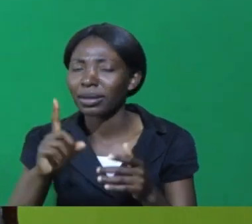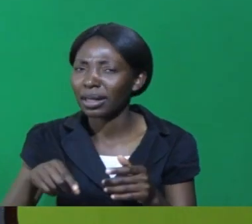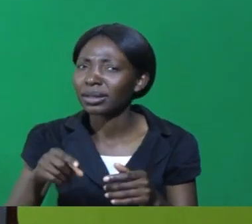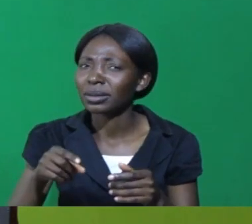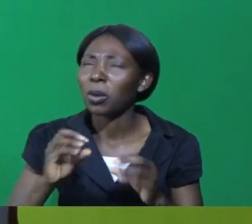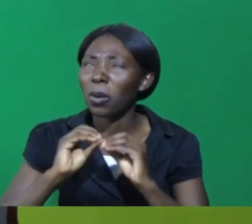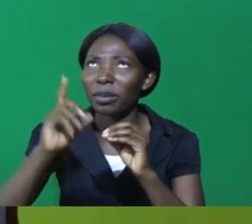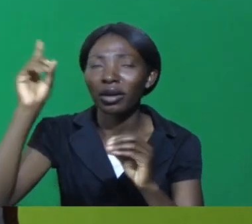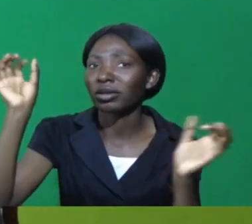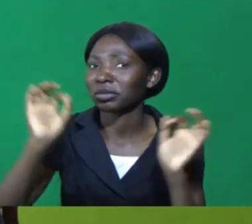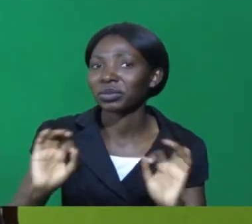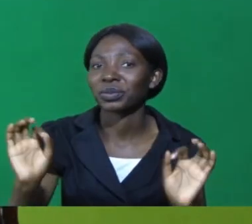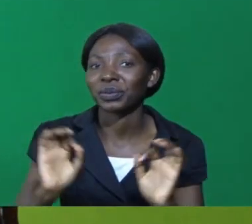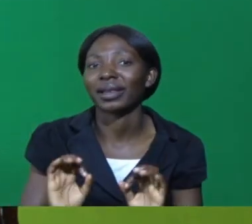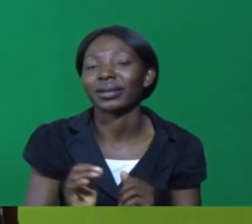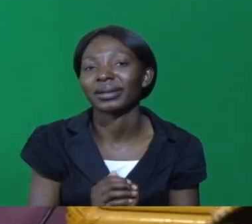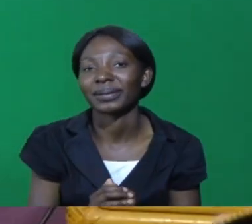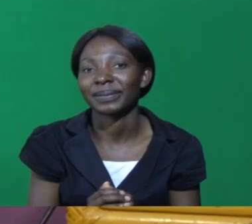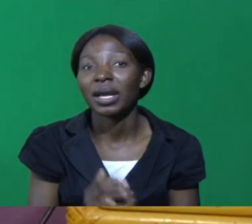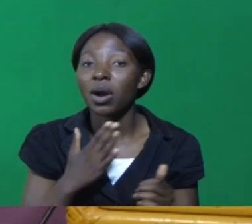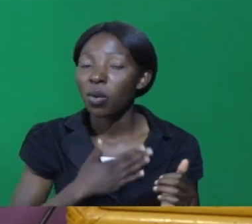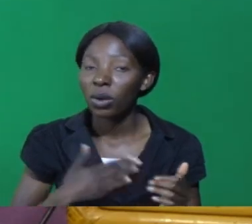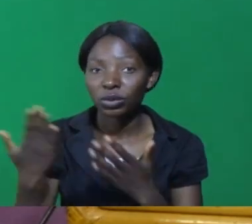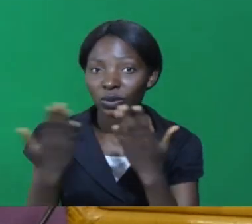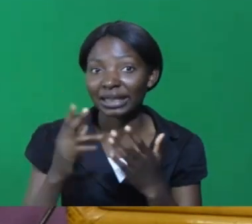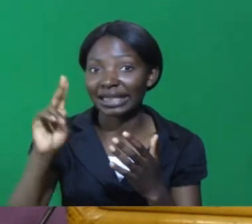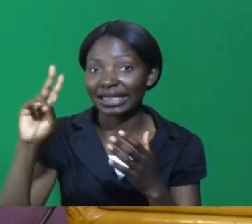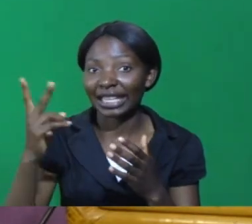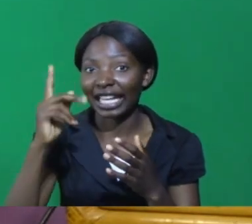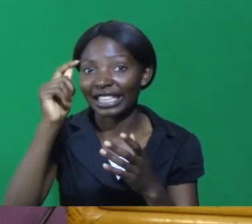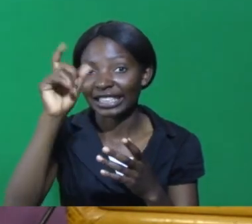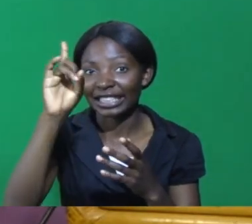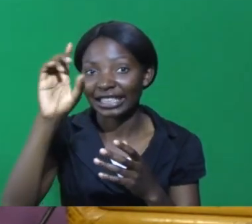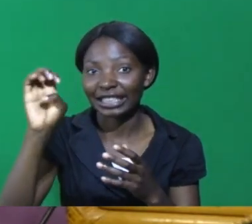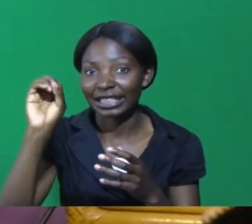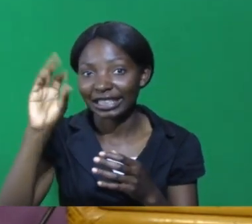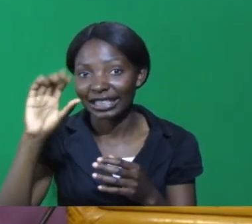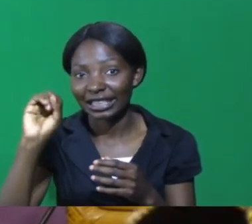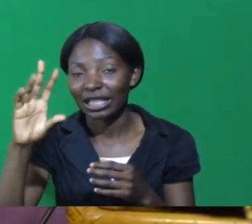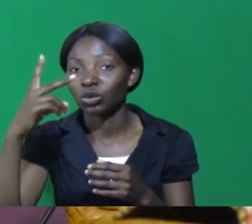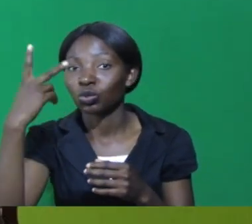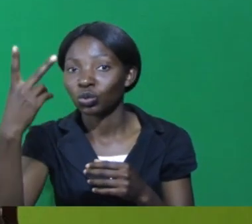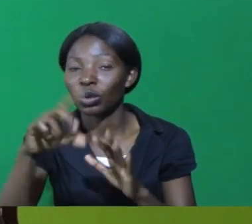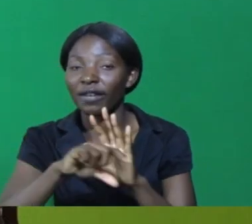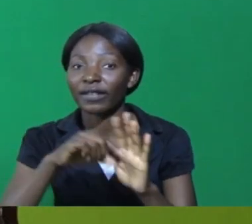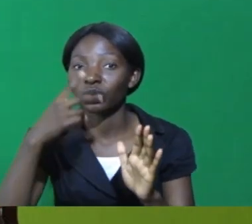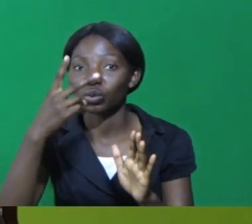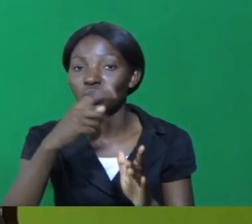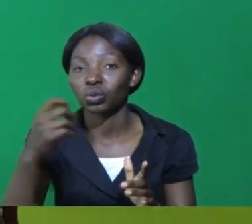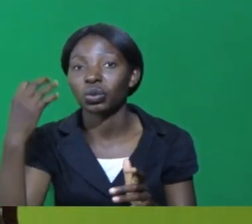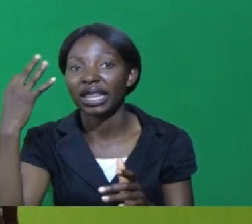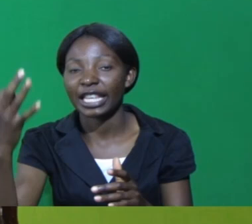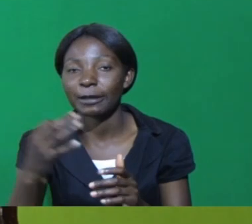Ndo pari kutenderera nyaya yedu. Mfundisi andeipa mberi. Verengai vaTesalonike wechipiri chapter 2 verse ya 3. 2 vaTesalonika